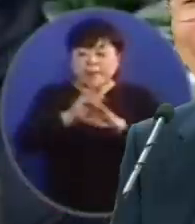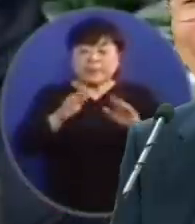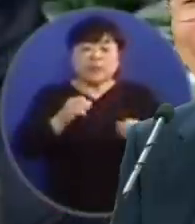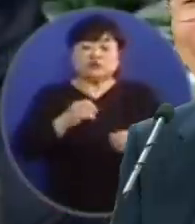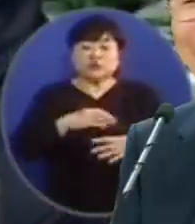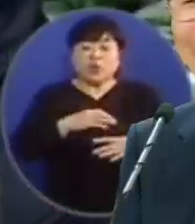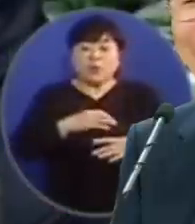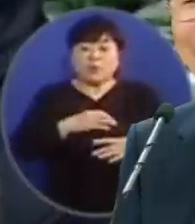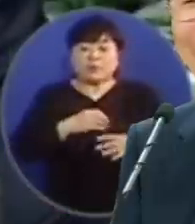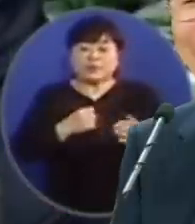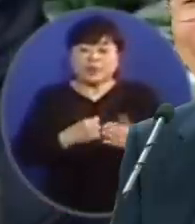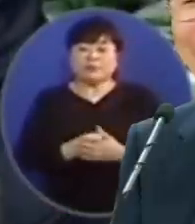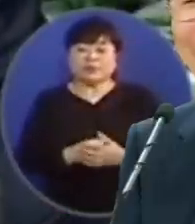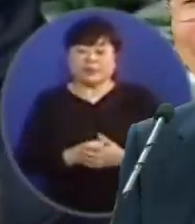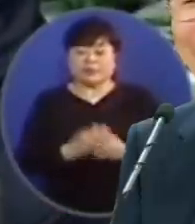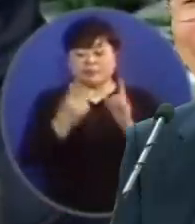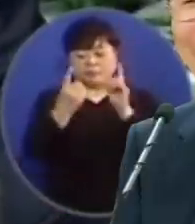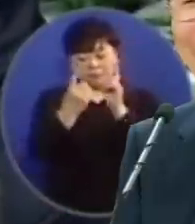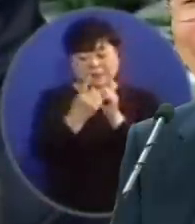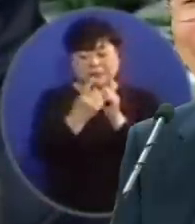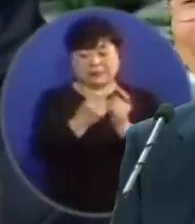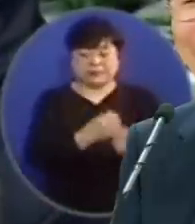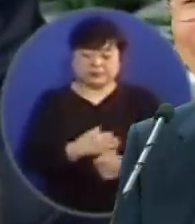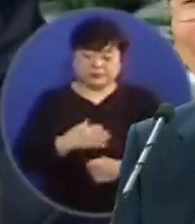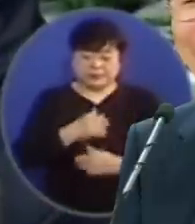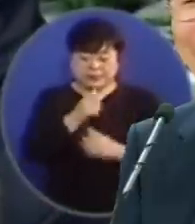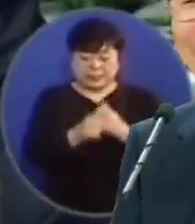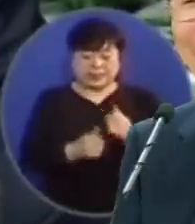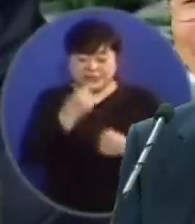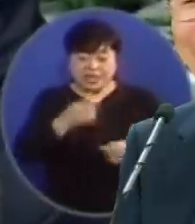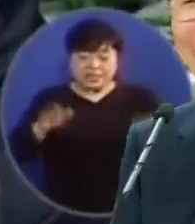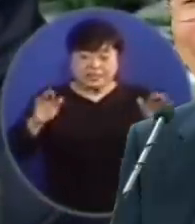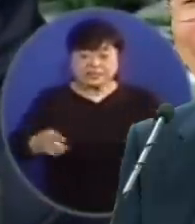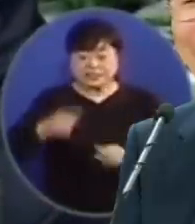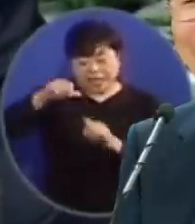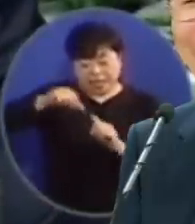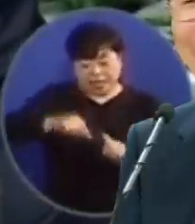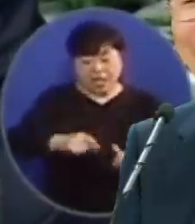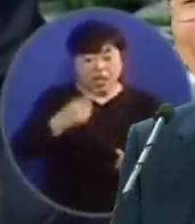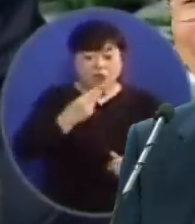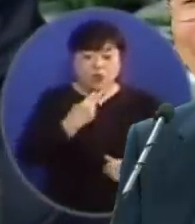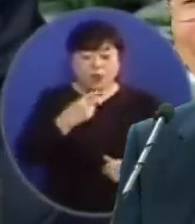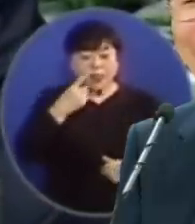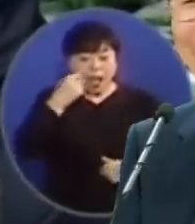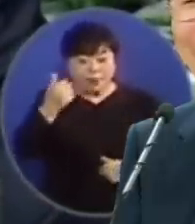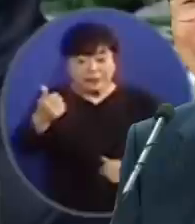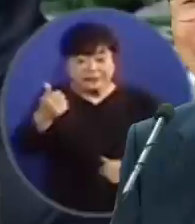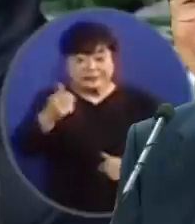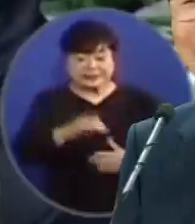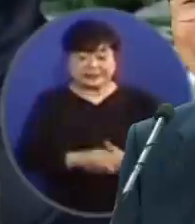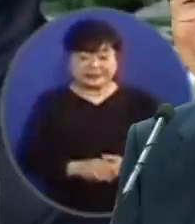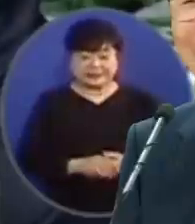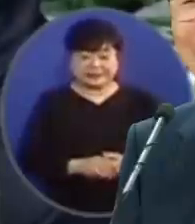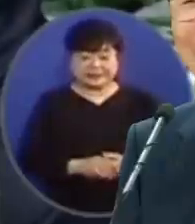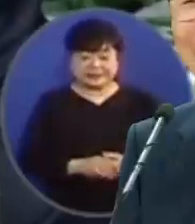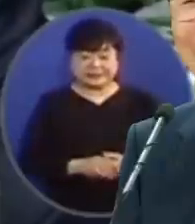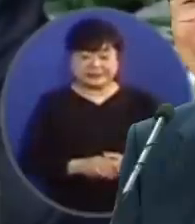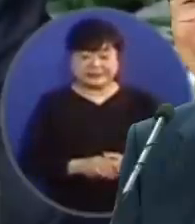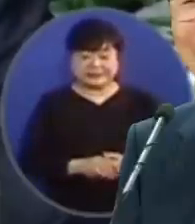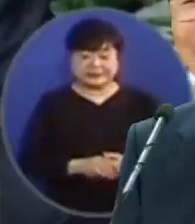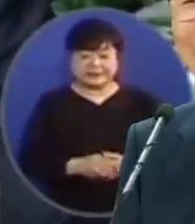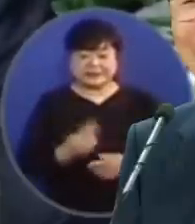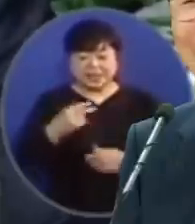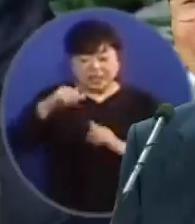두려움에 직면하고 있는 것입니다. 하나님의 천사가 세례 요한의 아버지 사가랴와 세례